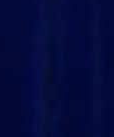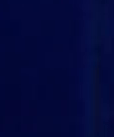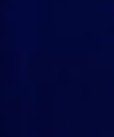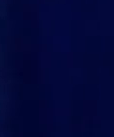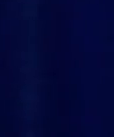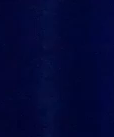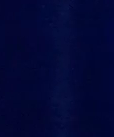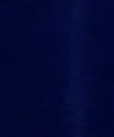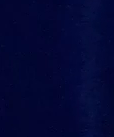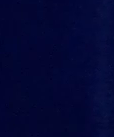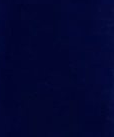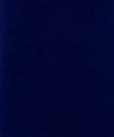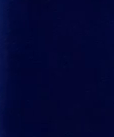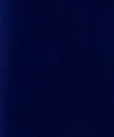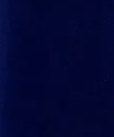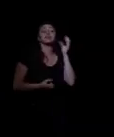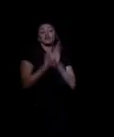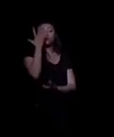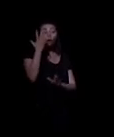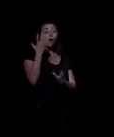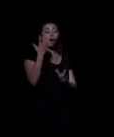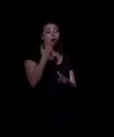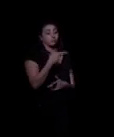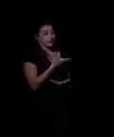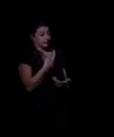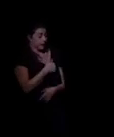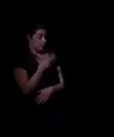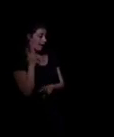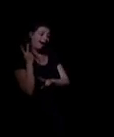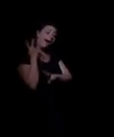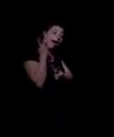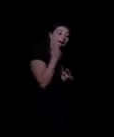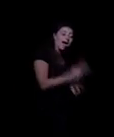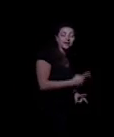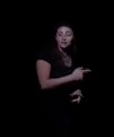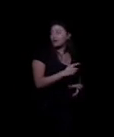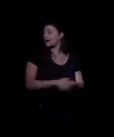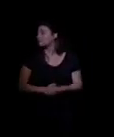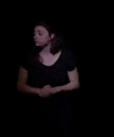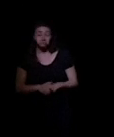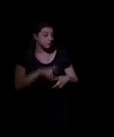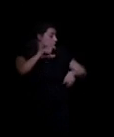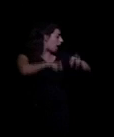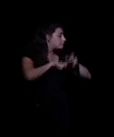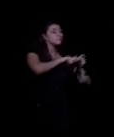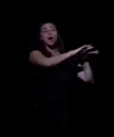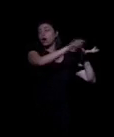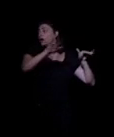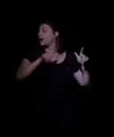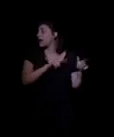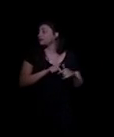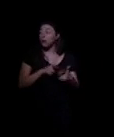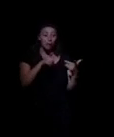Ambitieux, mais fier, hein ? Agenda tout propre et j'arrive, mais heureuse à la sortie de l'école. Plein de parents, les enfants, et là, la